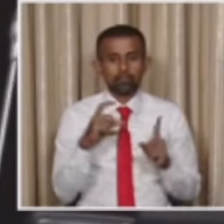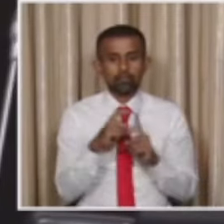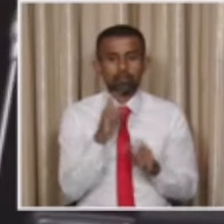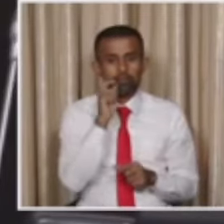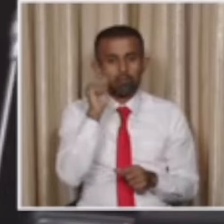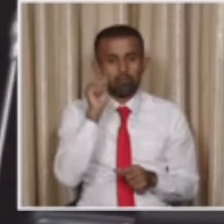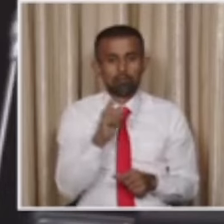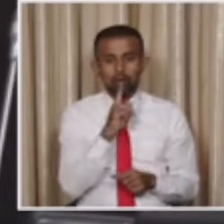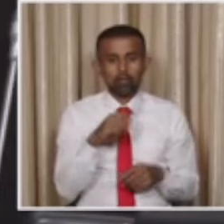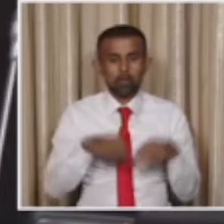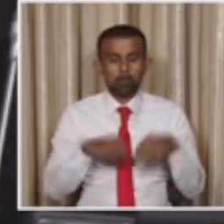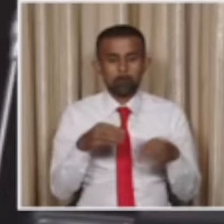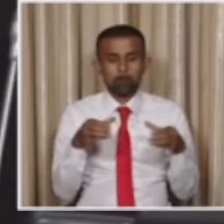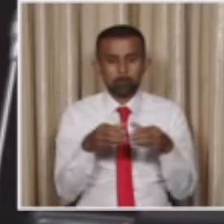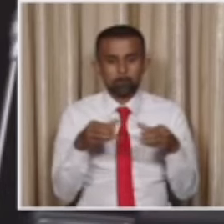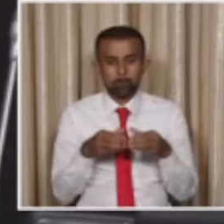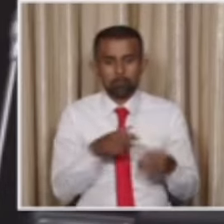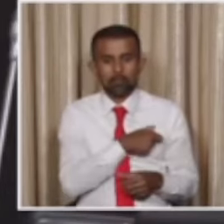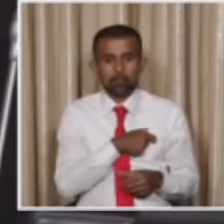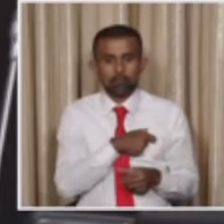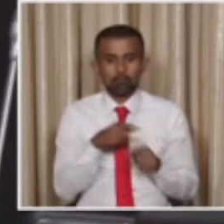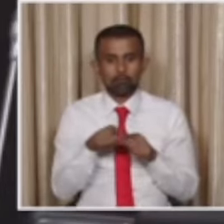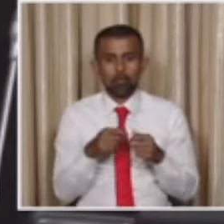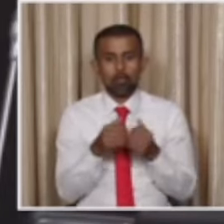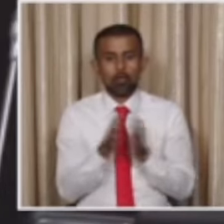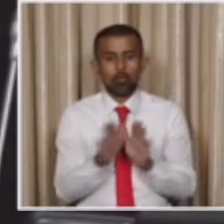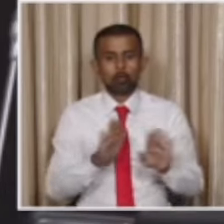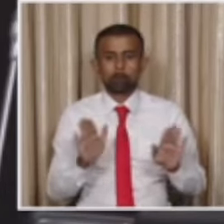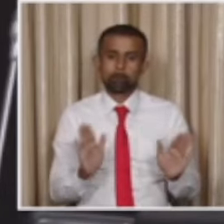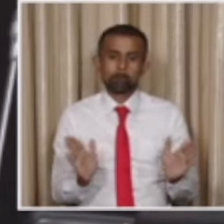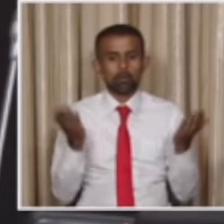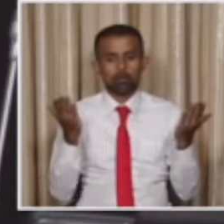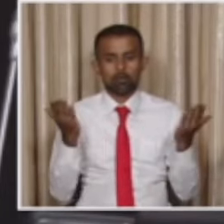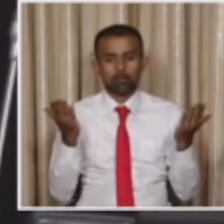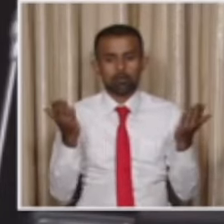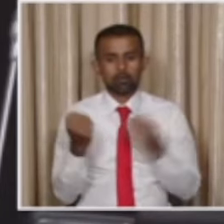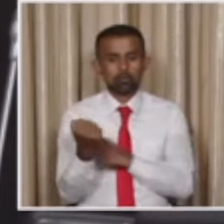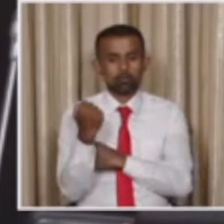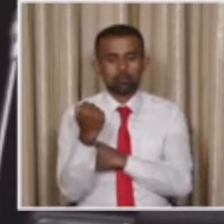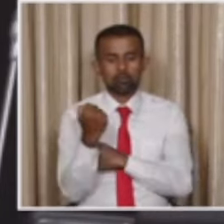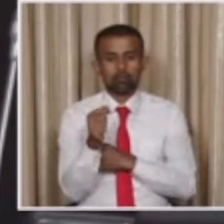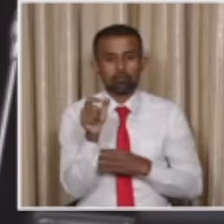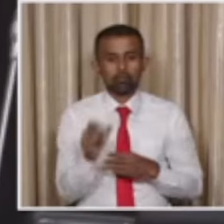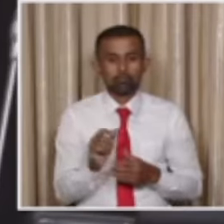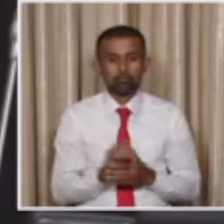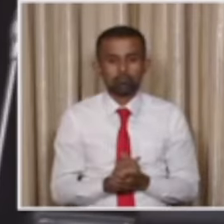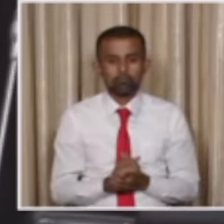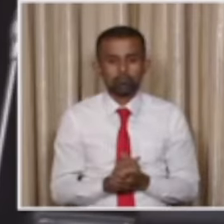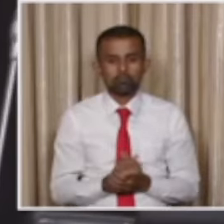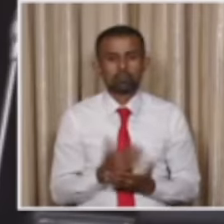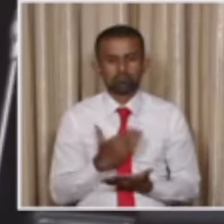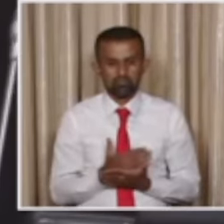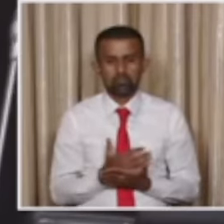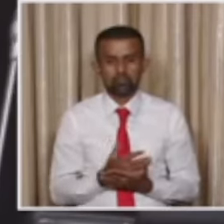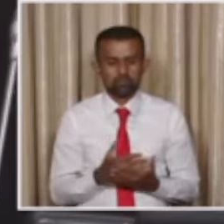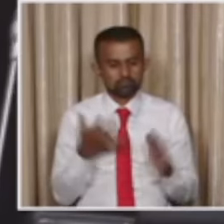දිසාවිනිසුරුතුමාට කියන්න දේශපාලනවල පක්ෂවල නායකය වෙලා මේ ඔක්කොම පාලනය කරන්න කියලා. එයා තමයි බලධාරියා. මේක නතර වෙන්න ඕනේ මේ